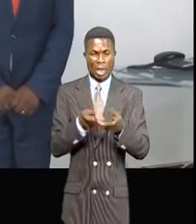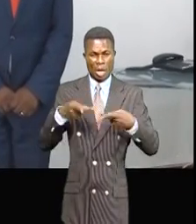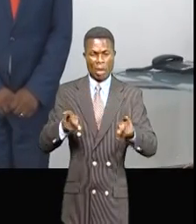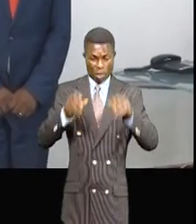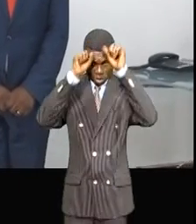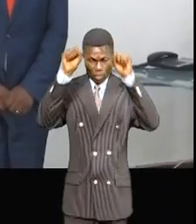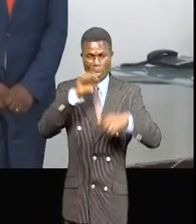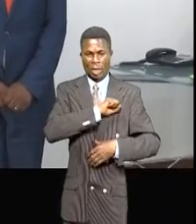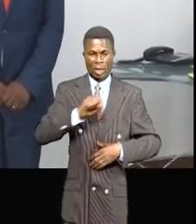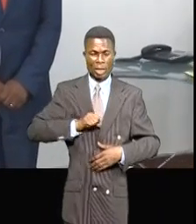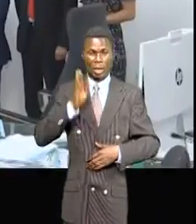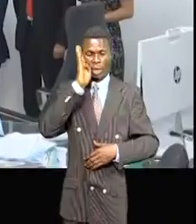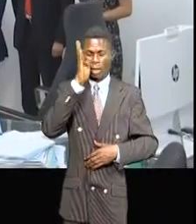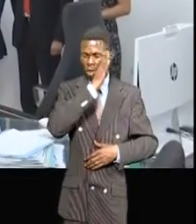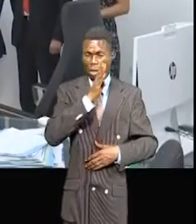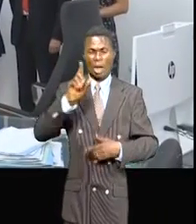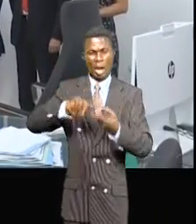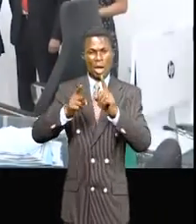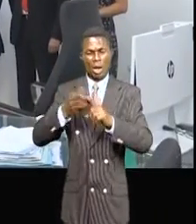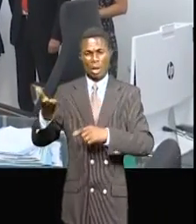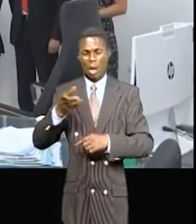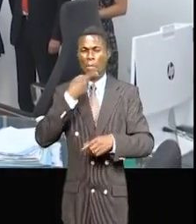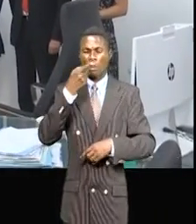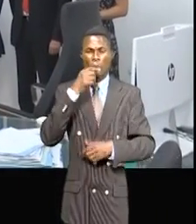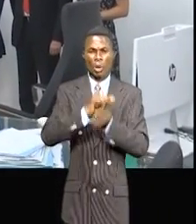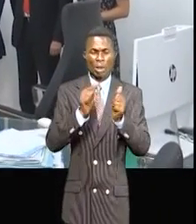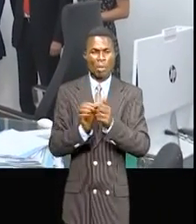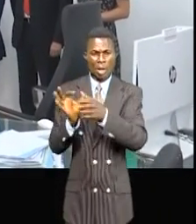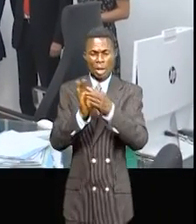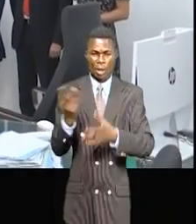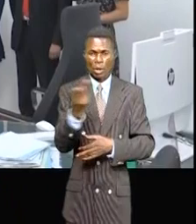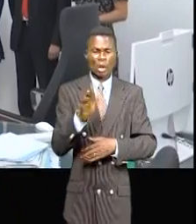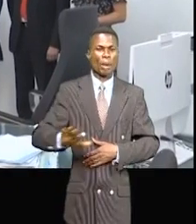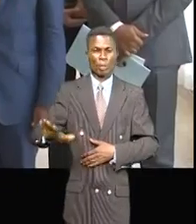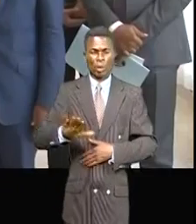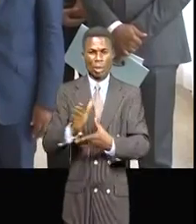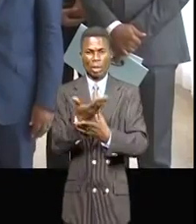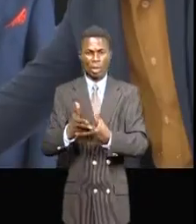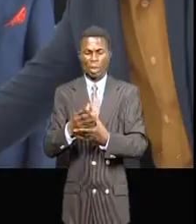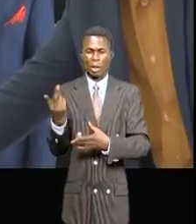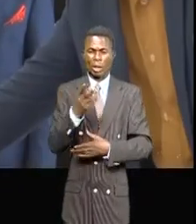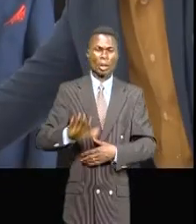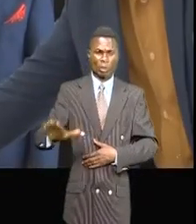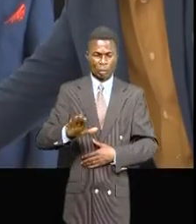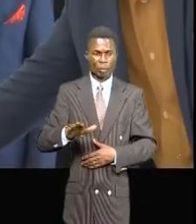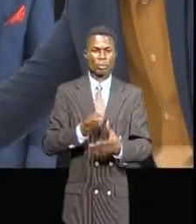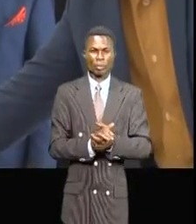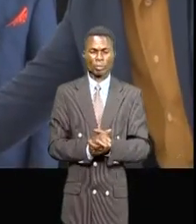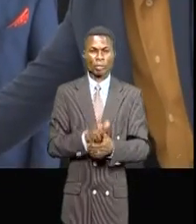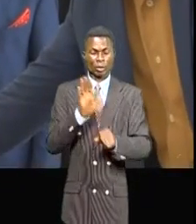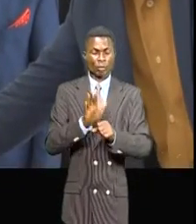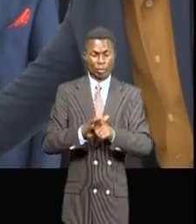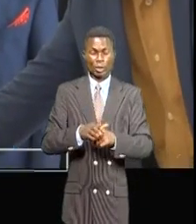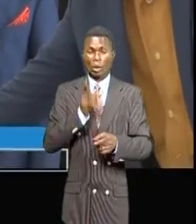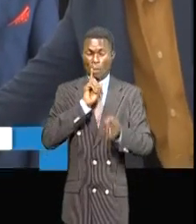Sénat Modeste Bahati Lukwebo et à son hôte de parler de la coopération bilatérale entre leurs deux pays. On vient de